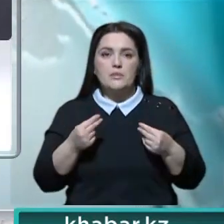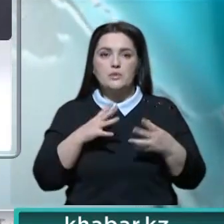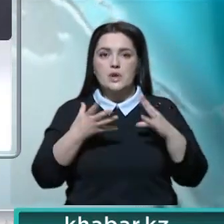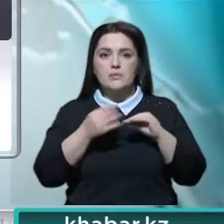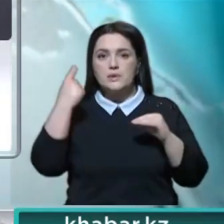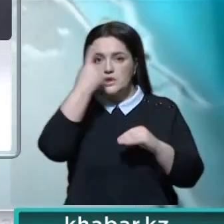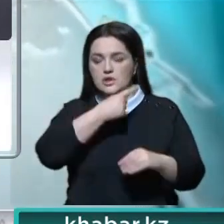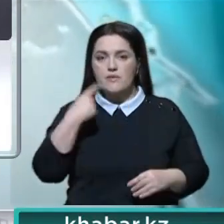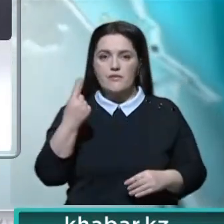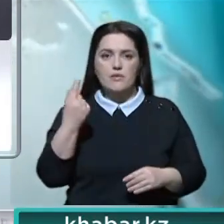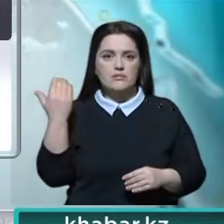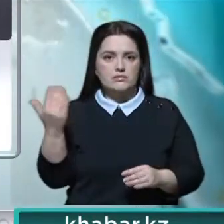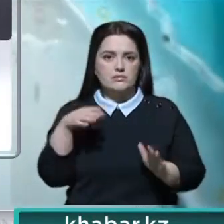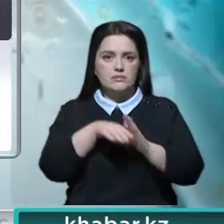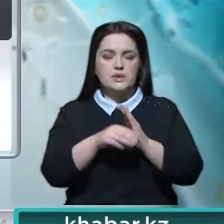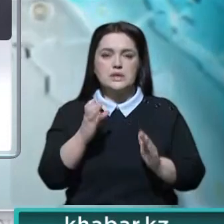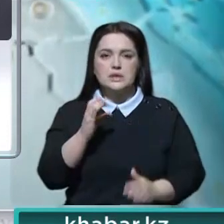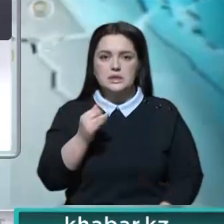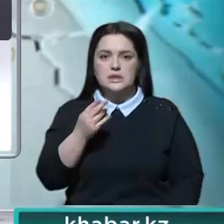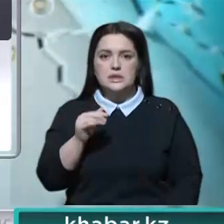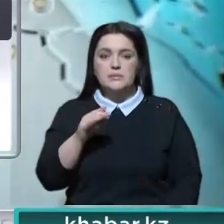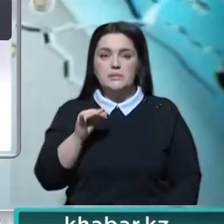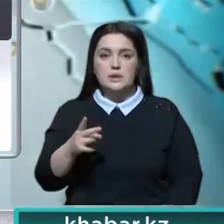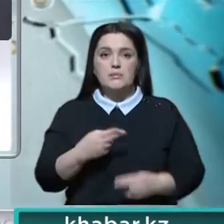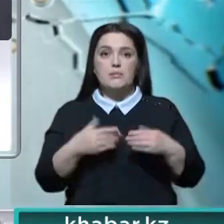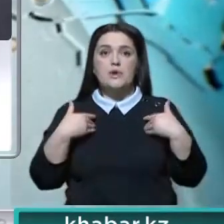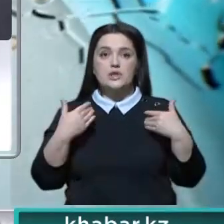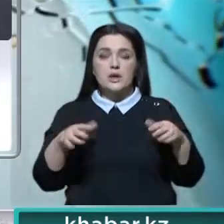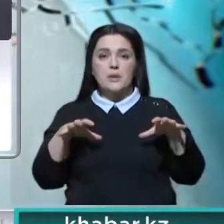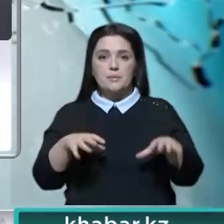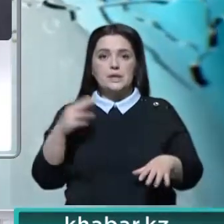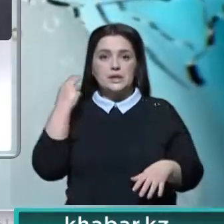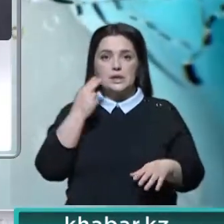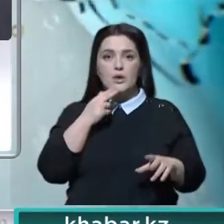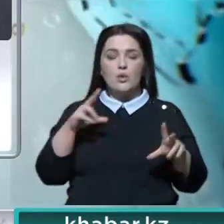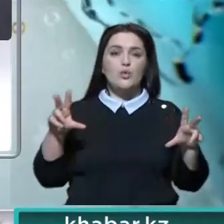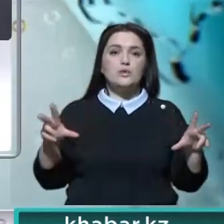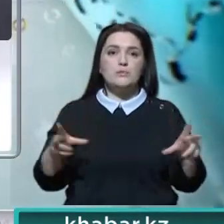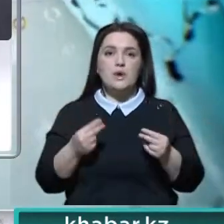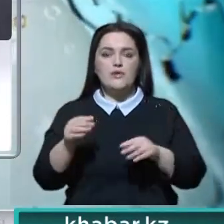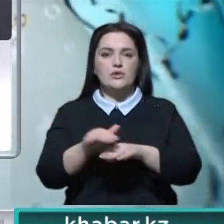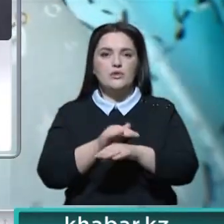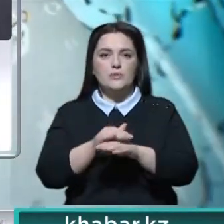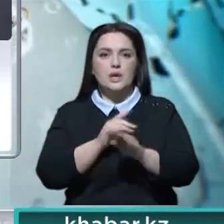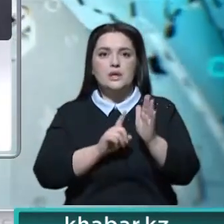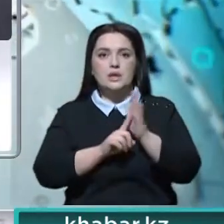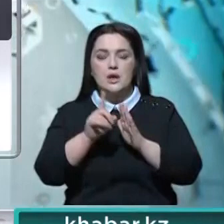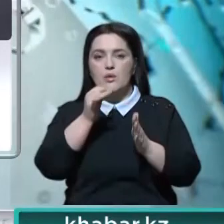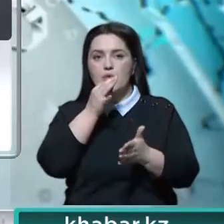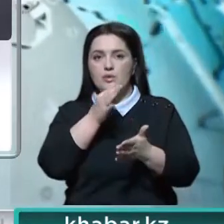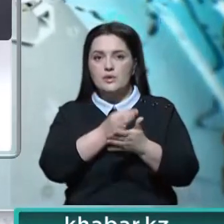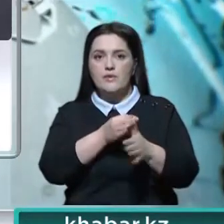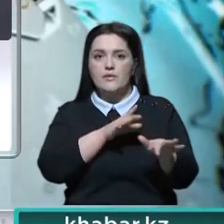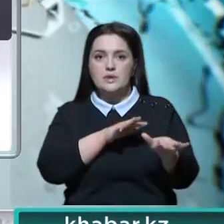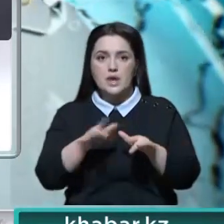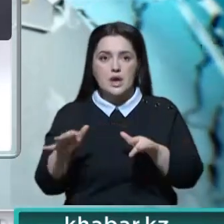успехи результатом личного вклада Си Цзиньпина. Президент пожелал председателю Китая успеха в его добрых начинаниях и ответственной